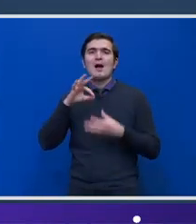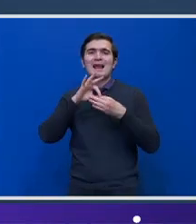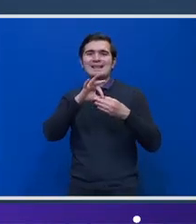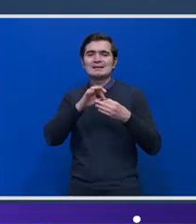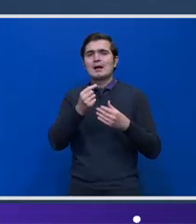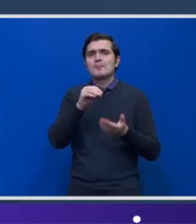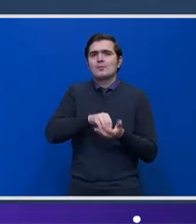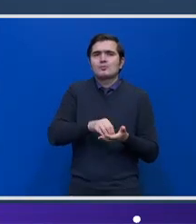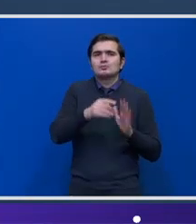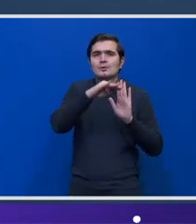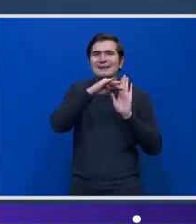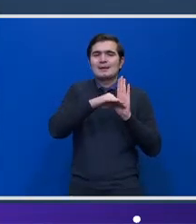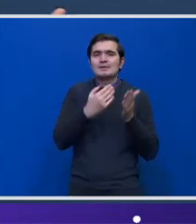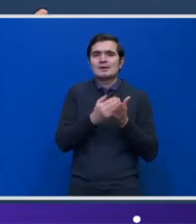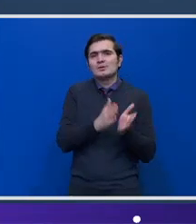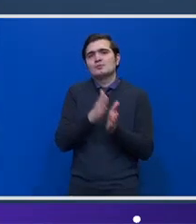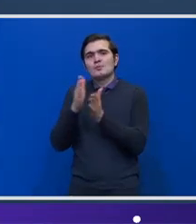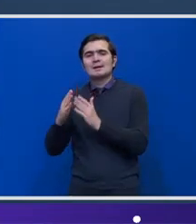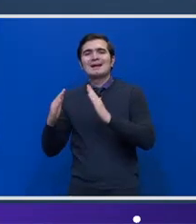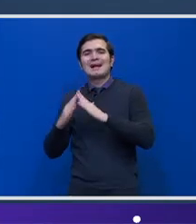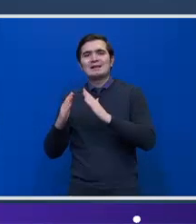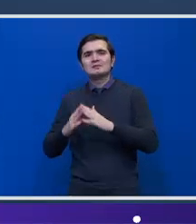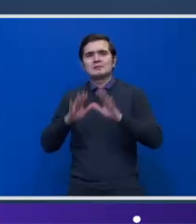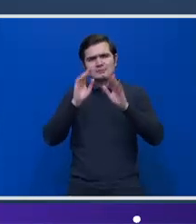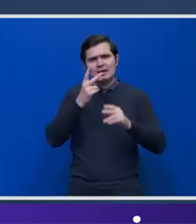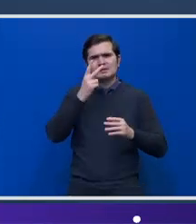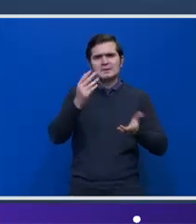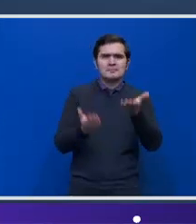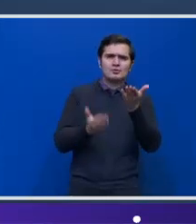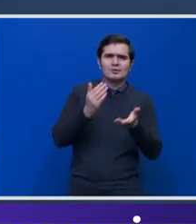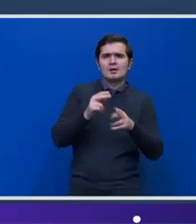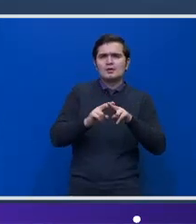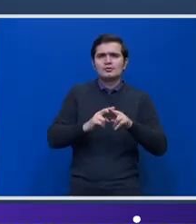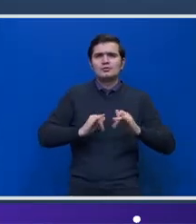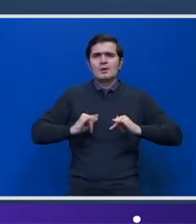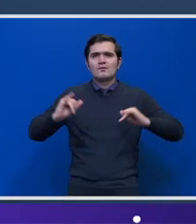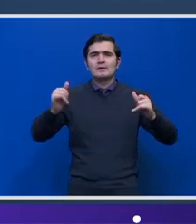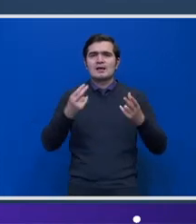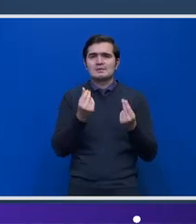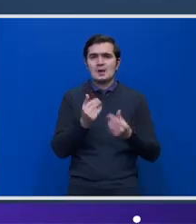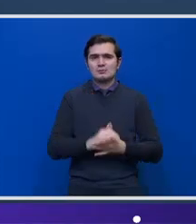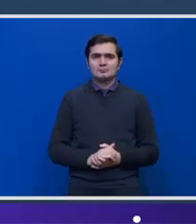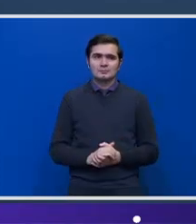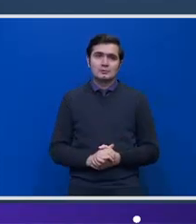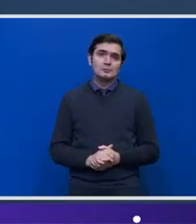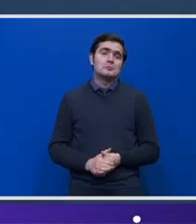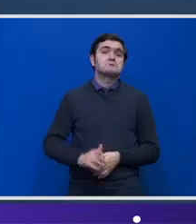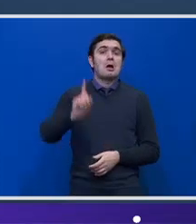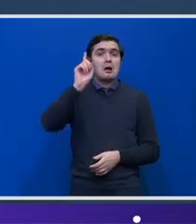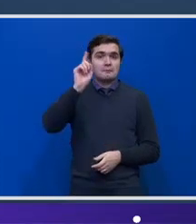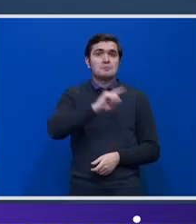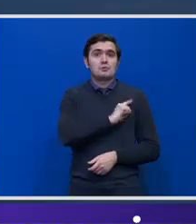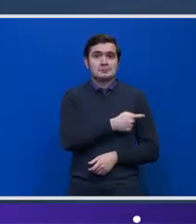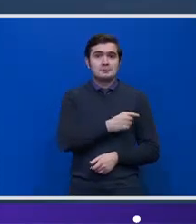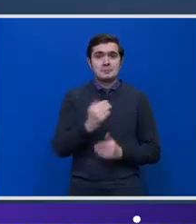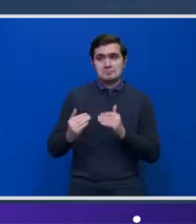reglementare pentru partea casnică. Lăsați-ne să vedem scenariile și prețurile cum evoluează. Dar ar fi posibil la